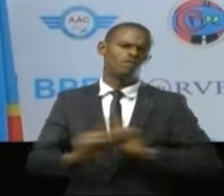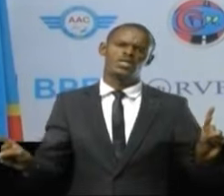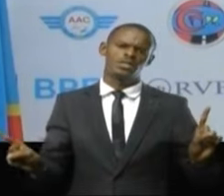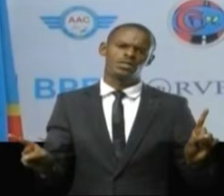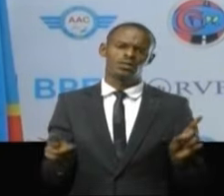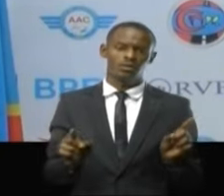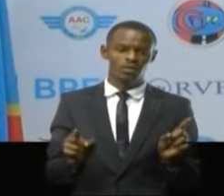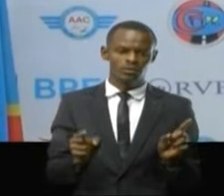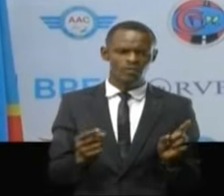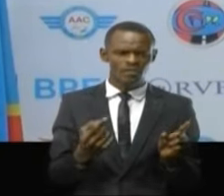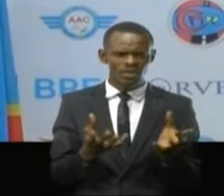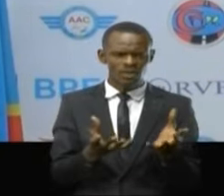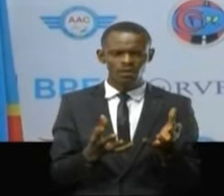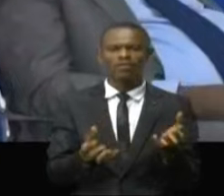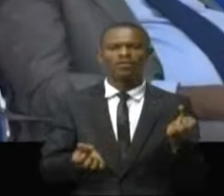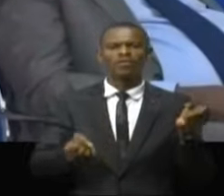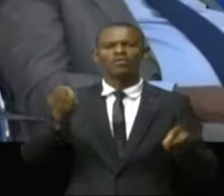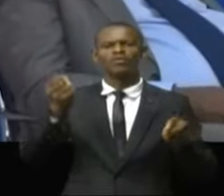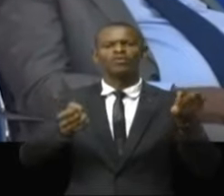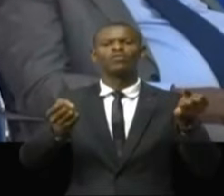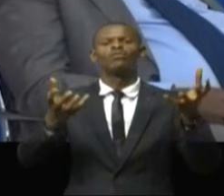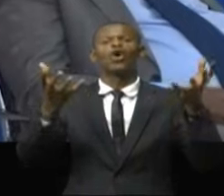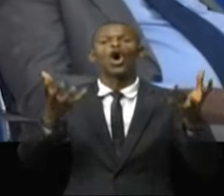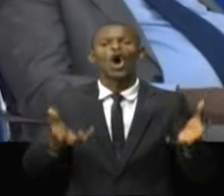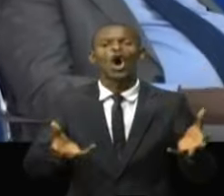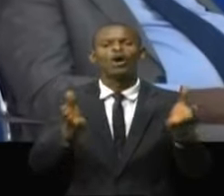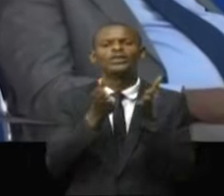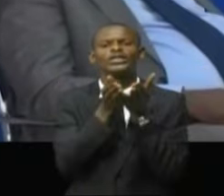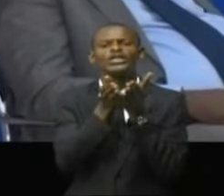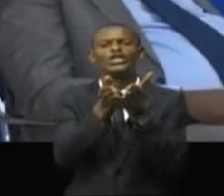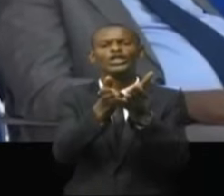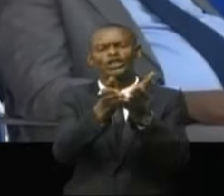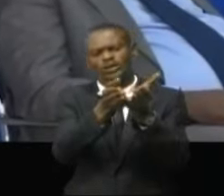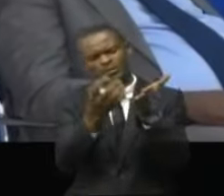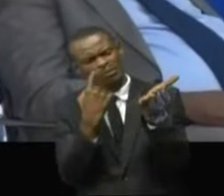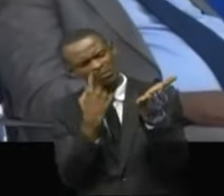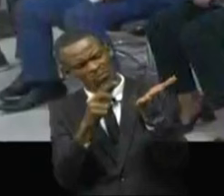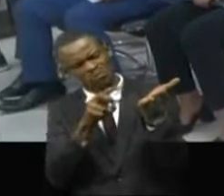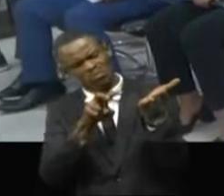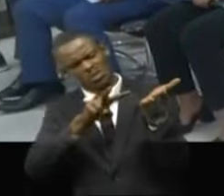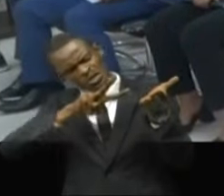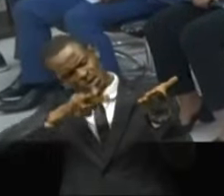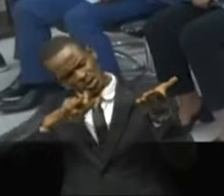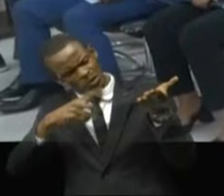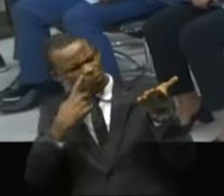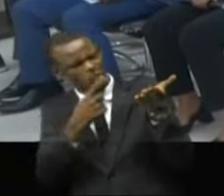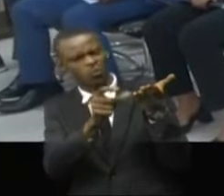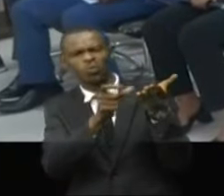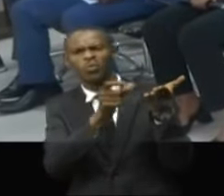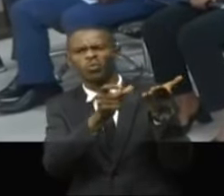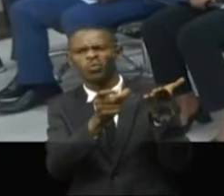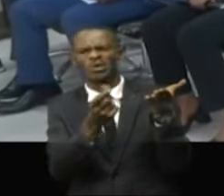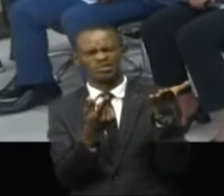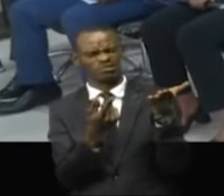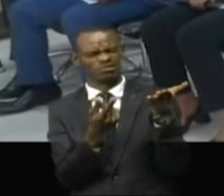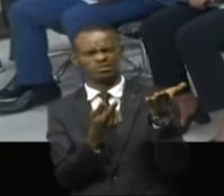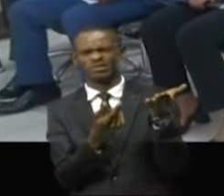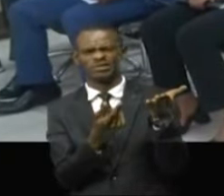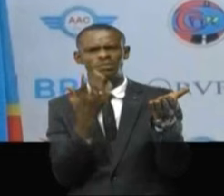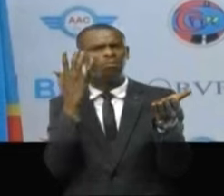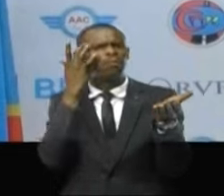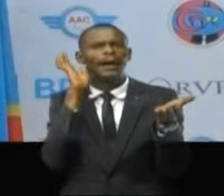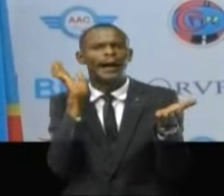Voies des Communications et des Enclavements, a lancé l'opération de sensibilisation et identification de toutes les unités